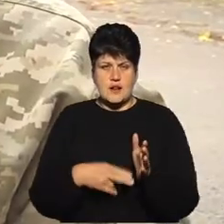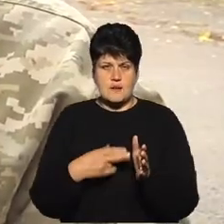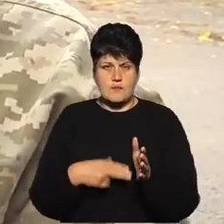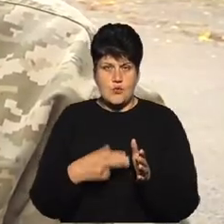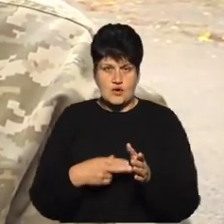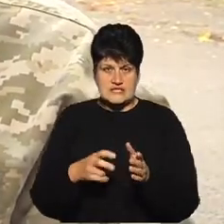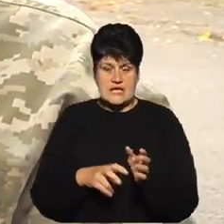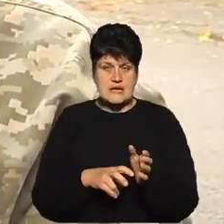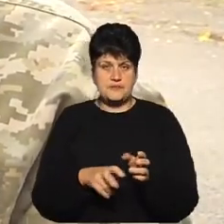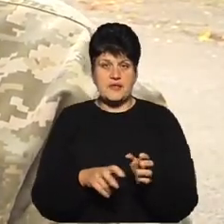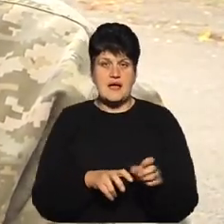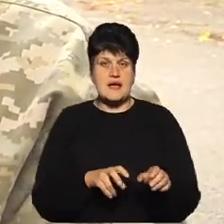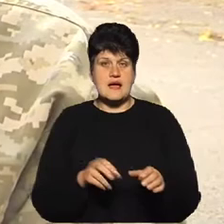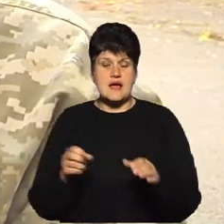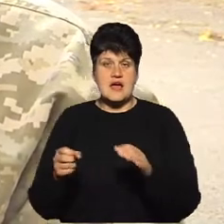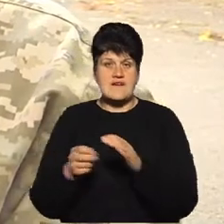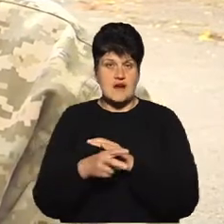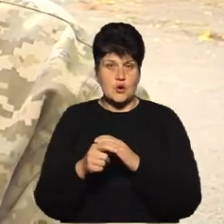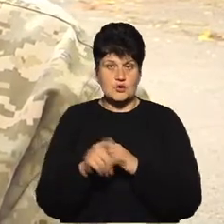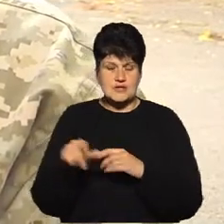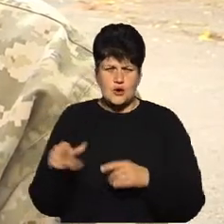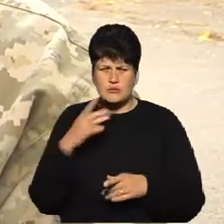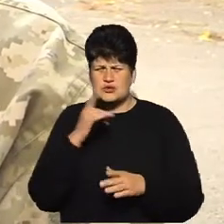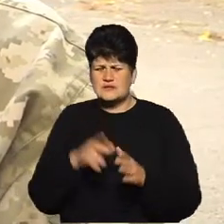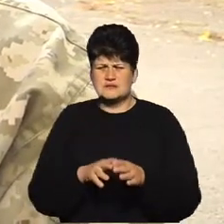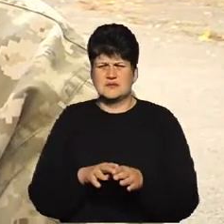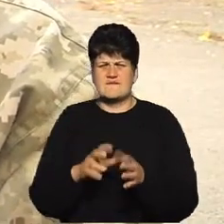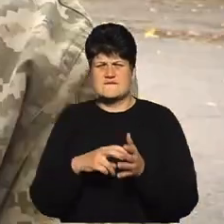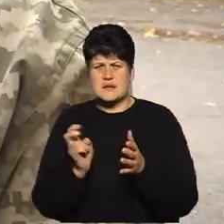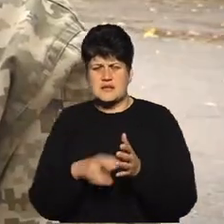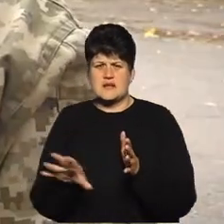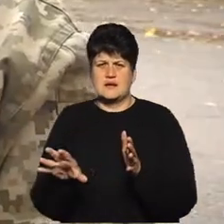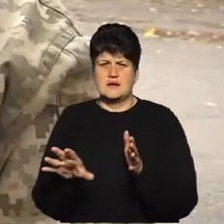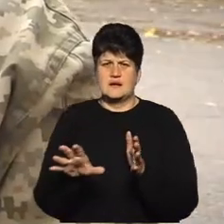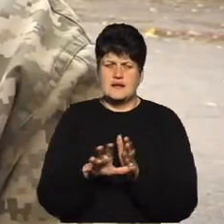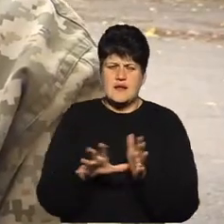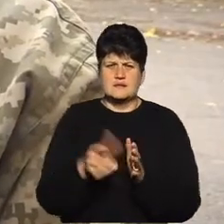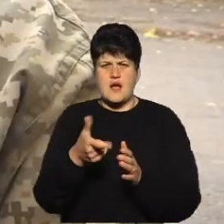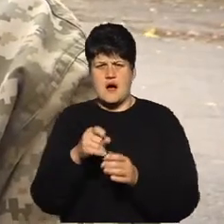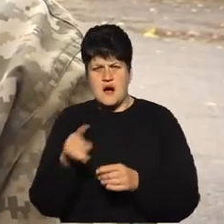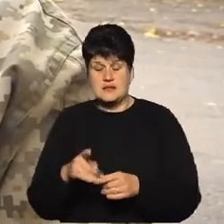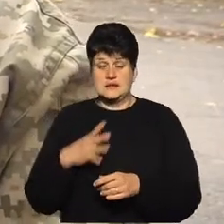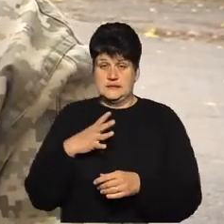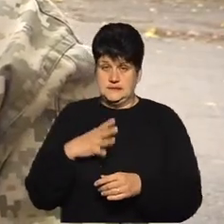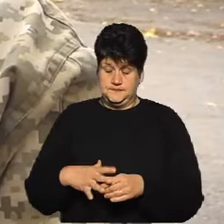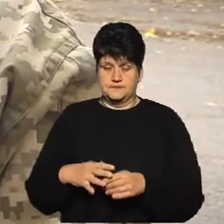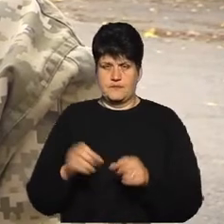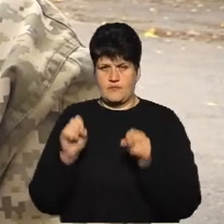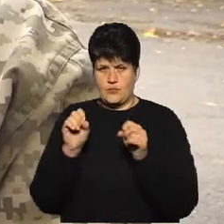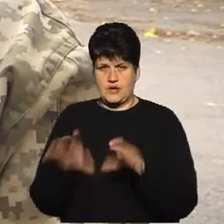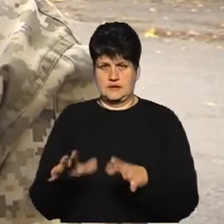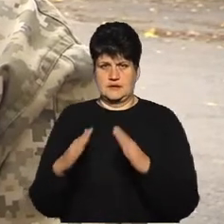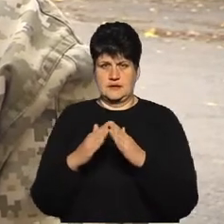вже почалось масовані обстріли, коли почалося вимкнення світла, газу, я мусила покинути свою домівку,